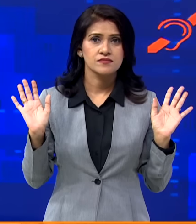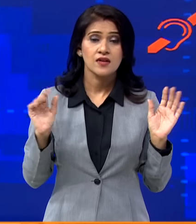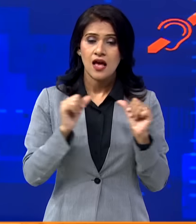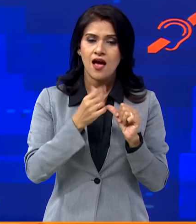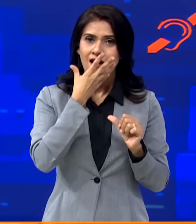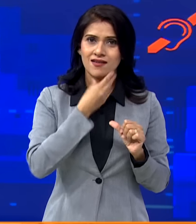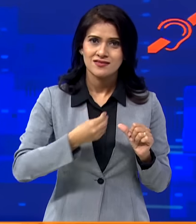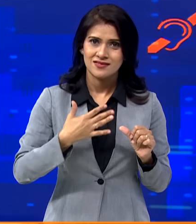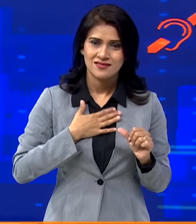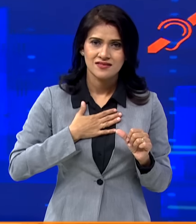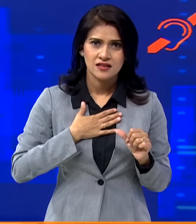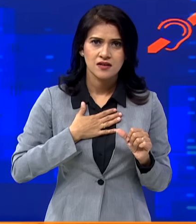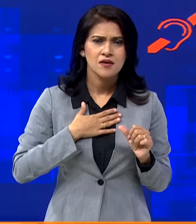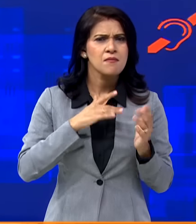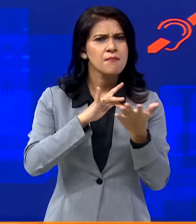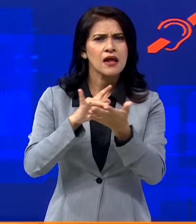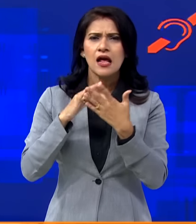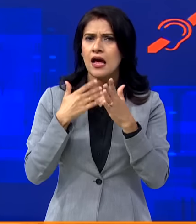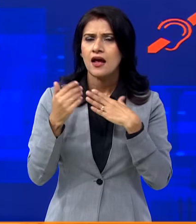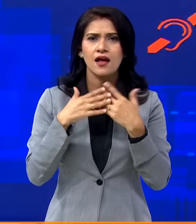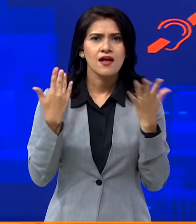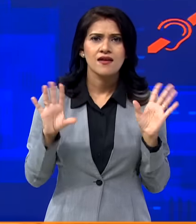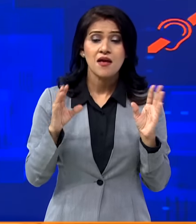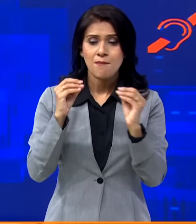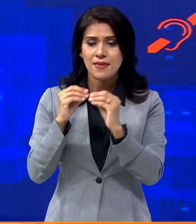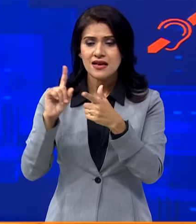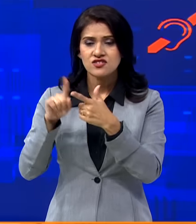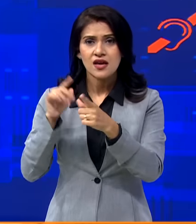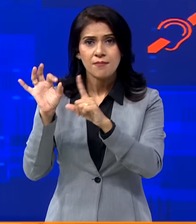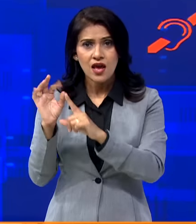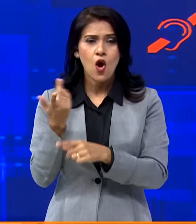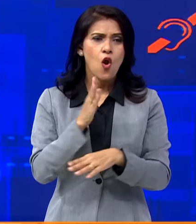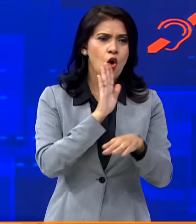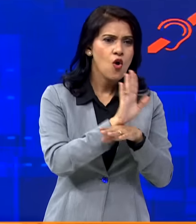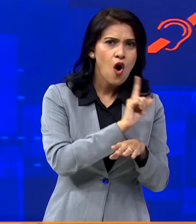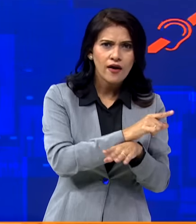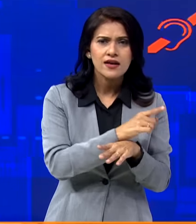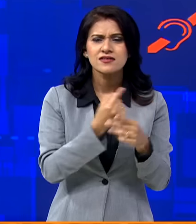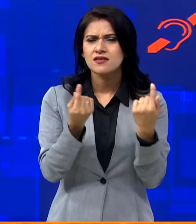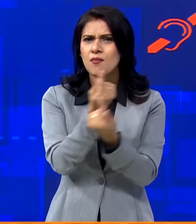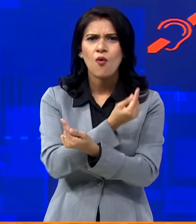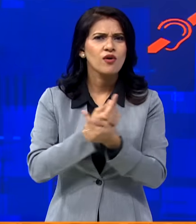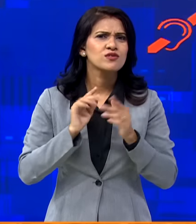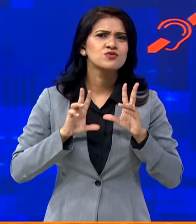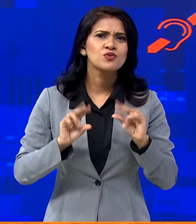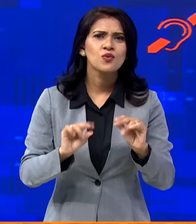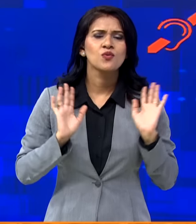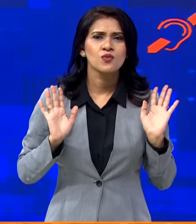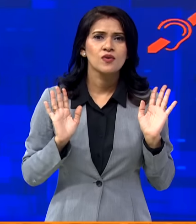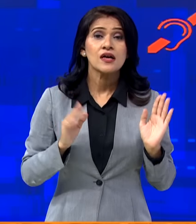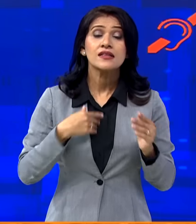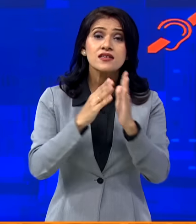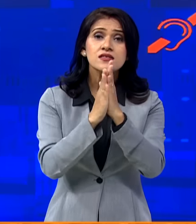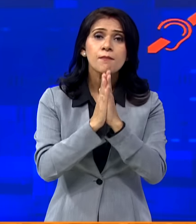हो लेकिन यह भाजपा और कांग्रेस का सवाल नहीं है ये राजनीति का सवाल नहीं है यह सनातन की